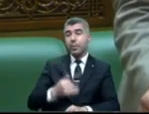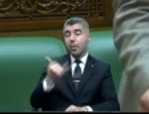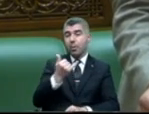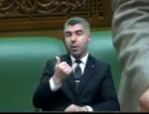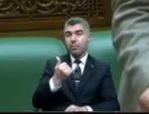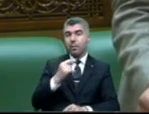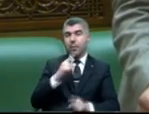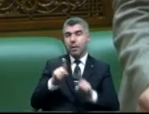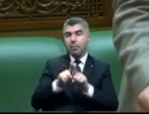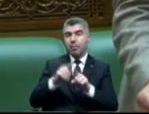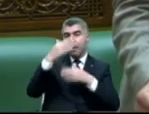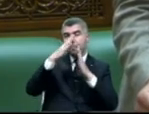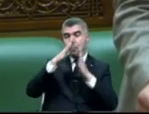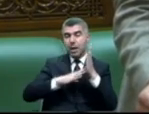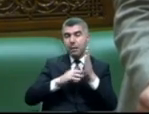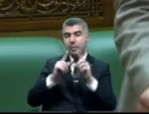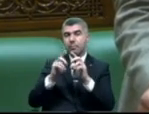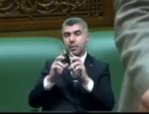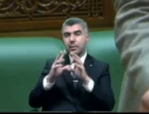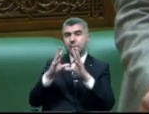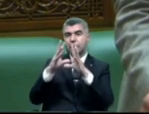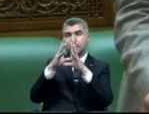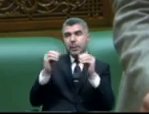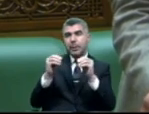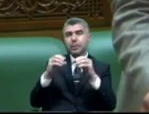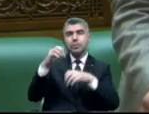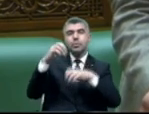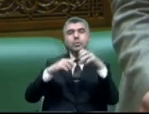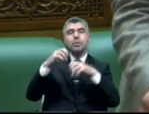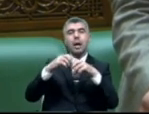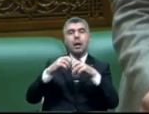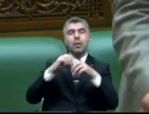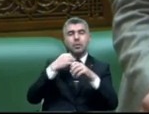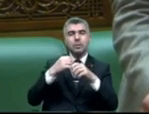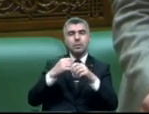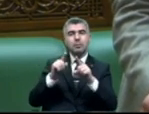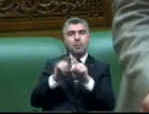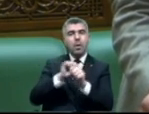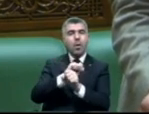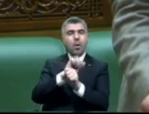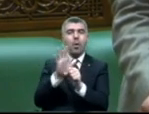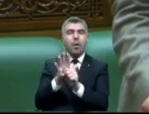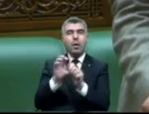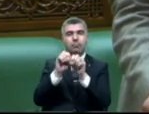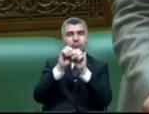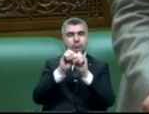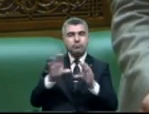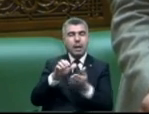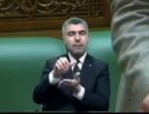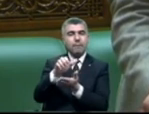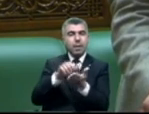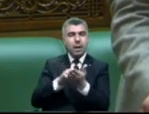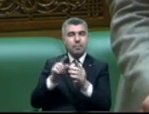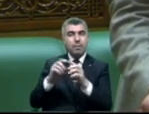بلادنا خرجت من موسم فلاحي صعب بفعل شح التساقطات المطرية واستمرار تداعيات الجائحة على القطاع الفلاحي بقدر ما